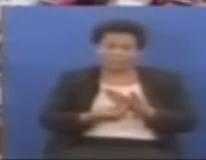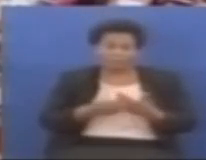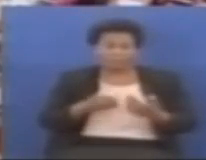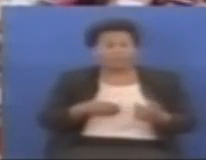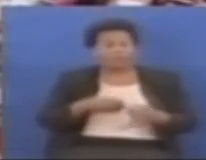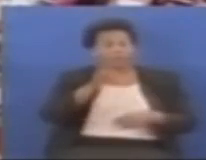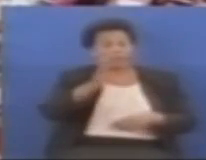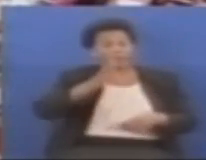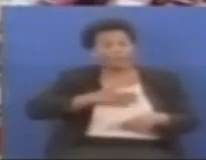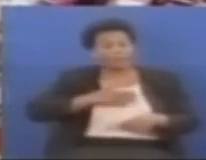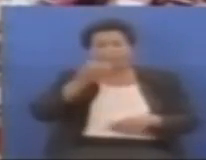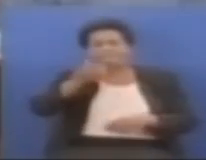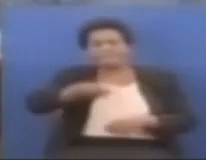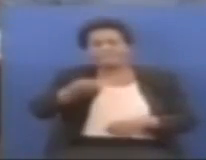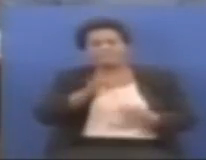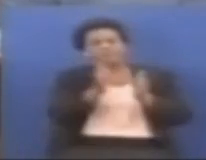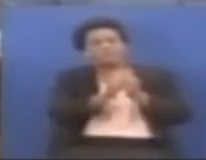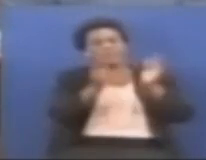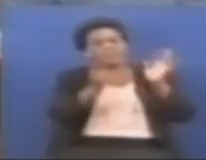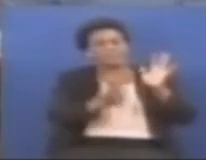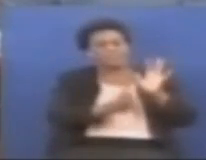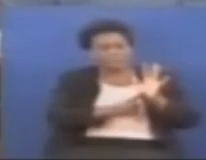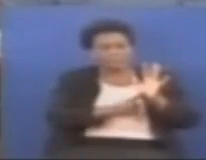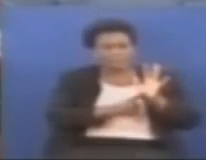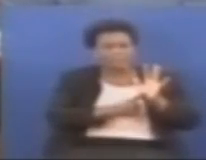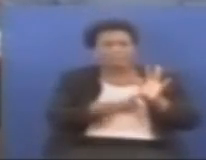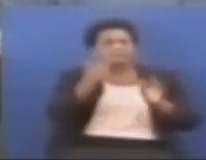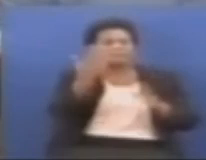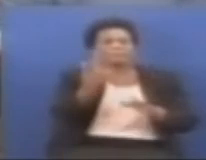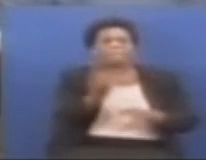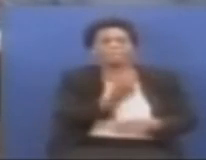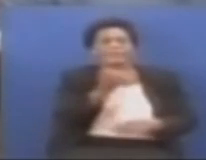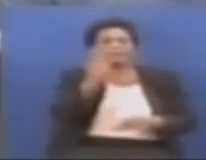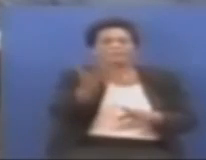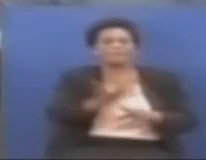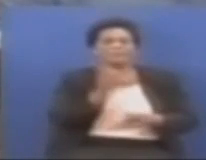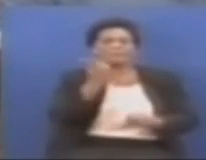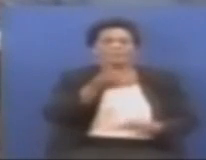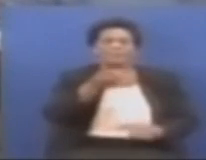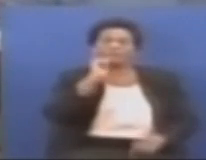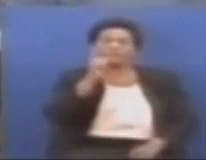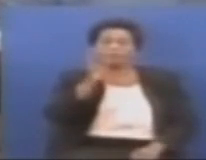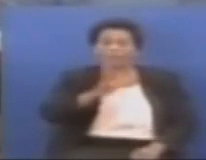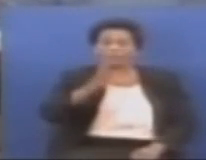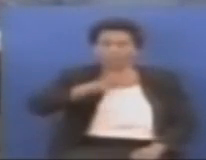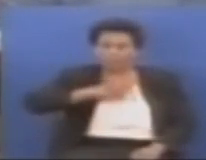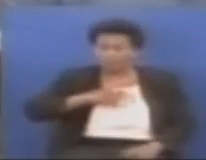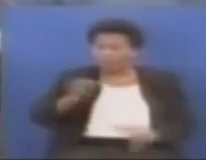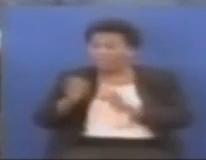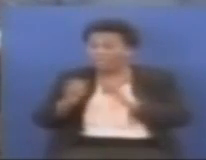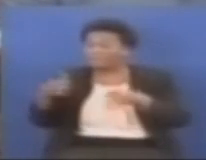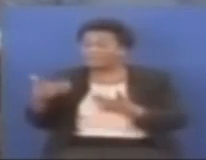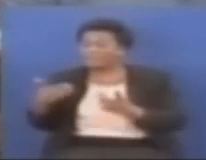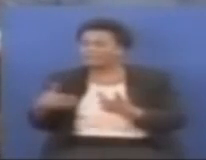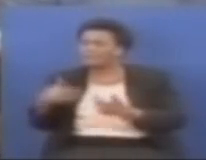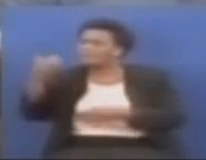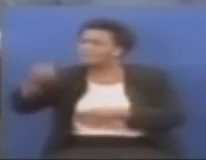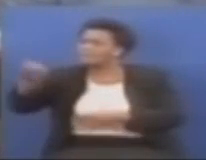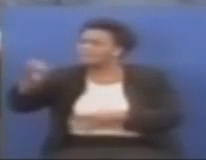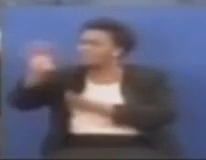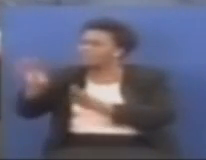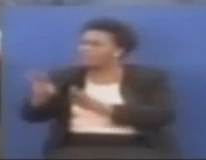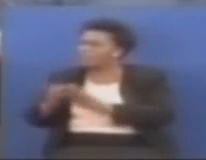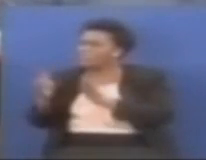kilovolti 33 yenye urefu wa kilomita 48.75 na njia ya umeme ya msongo wa kilovolti 0.4